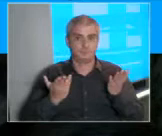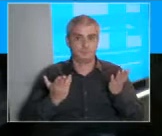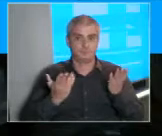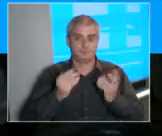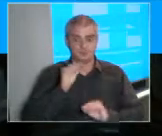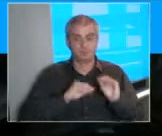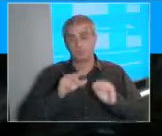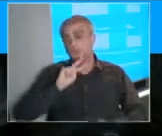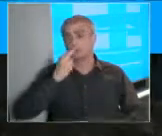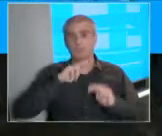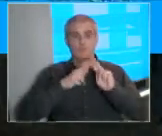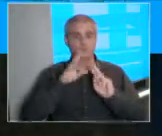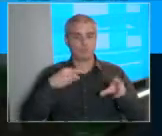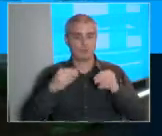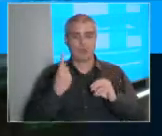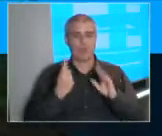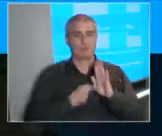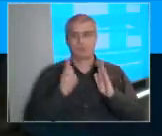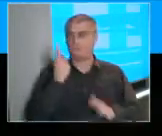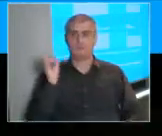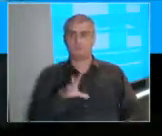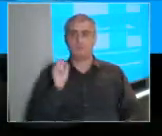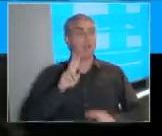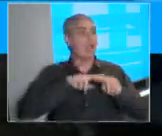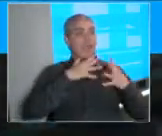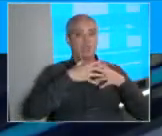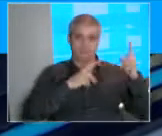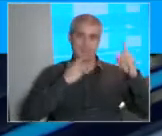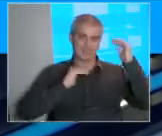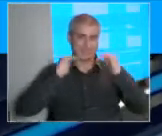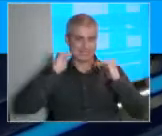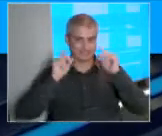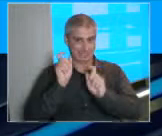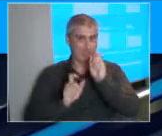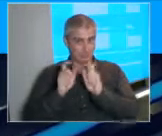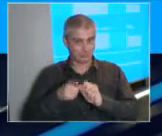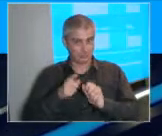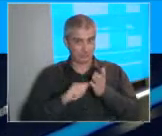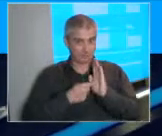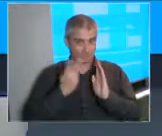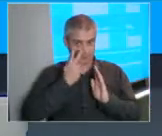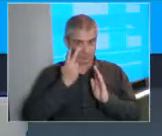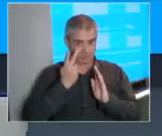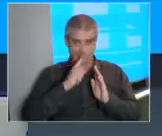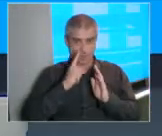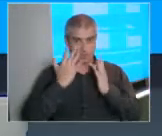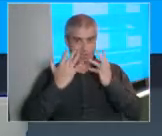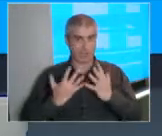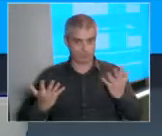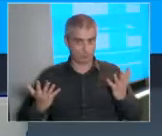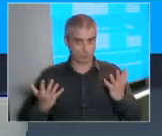היא הצרכנית השנייה בעולם של פלסטיק חד פעמי, אחרי ארצות הברית. באופן יחסי לאוכלוסייה, את מתכוונת, כמובן. לא